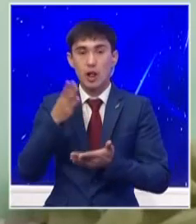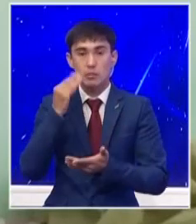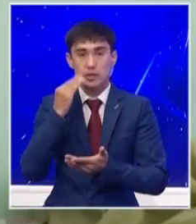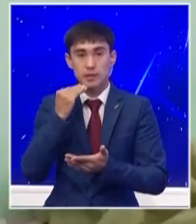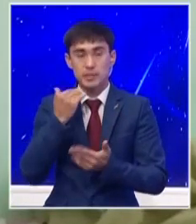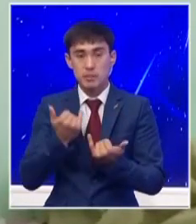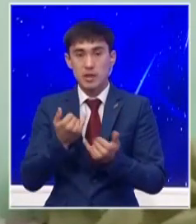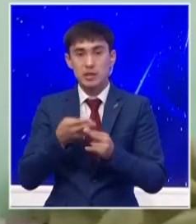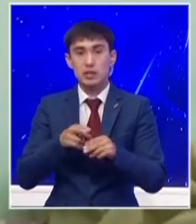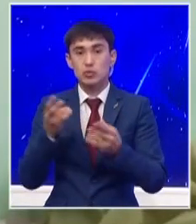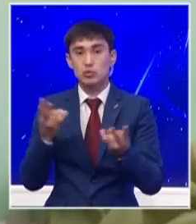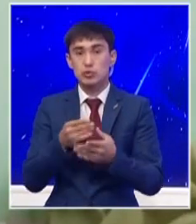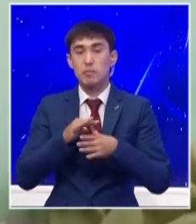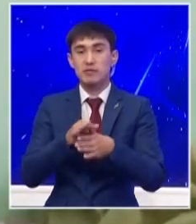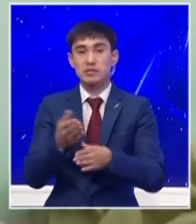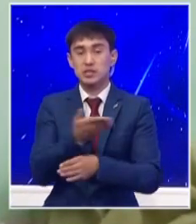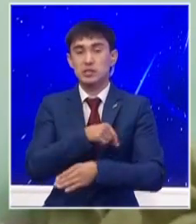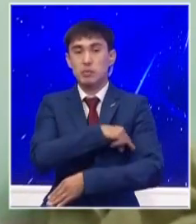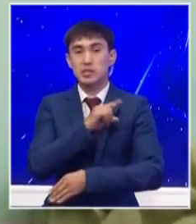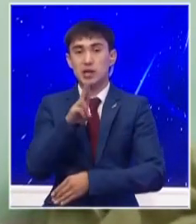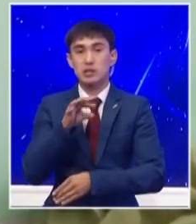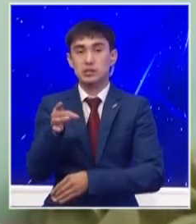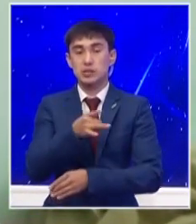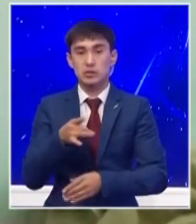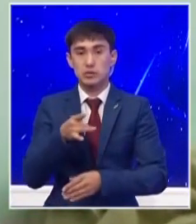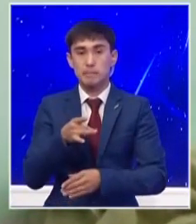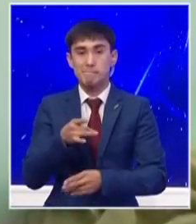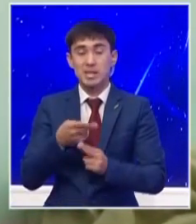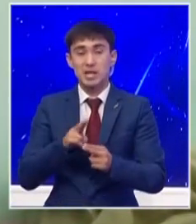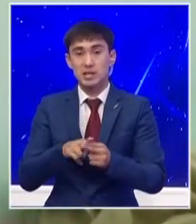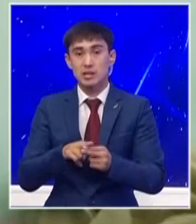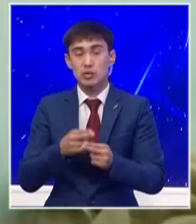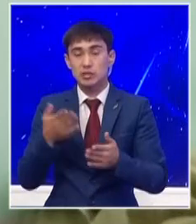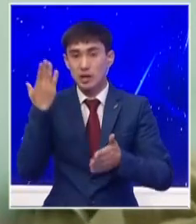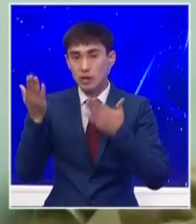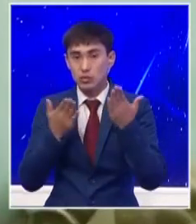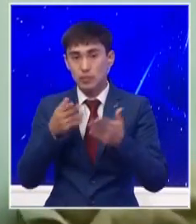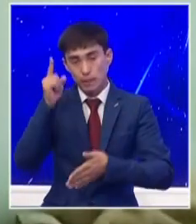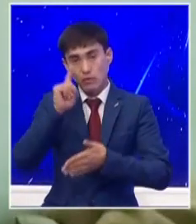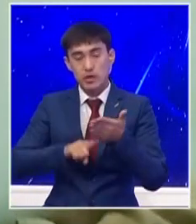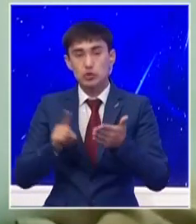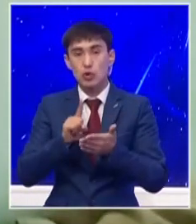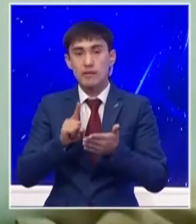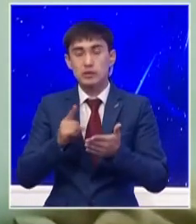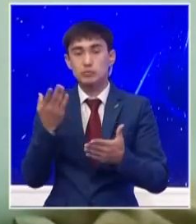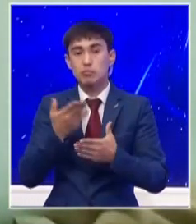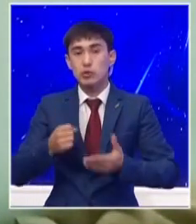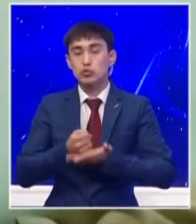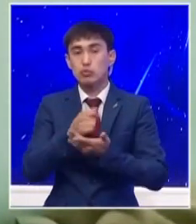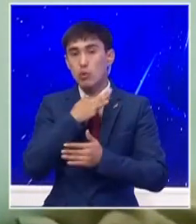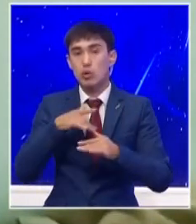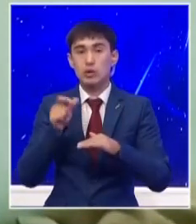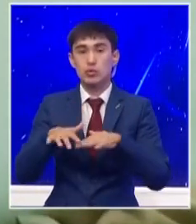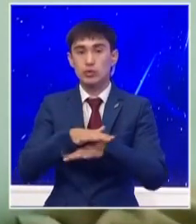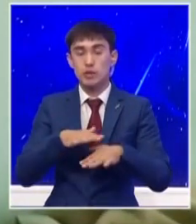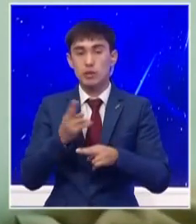Алматы. Теперь это можно провести в нашей больнице Карасайского района. И это очень радует. Уверен, что они еще спасут не одну